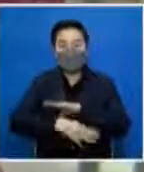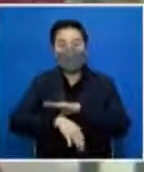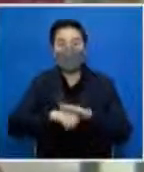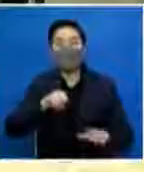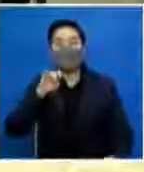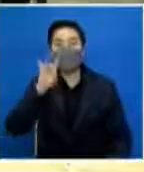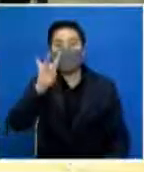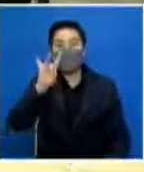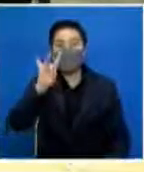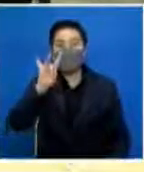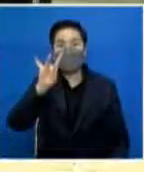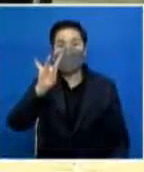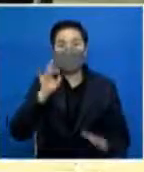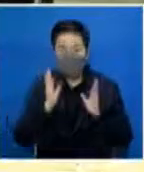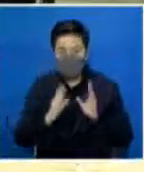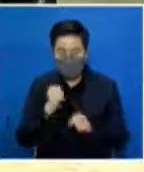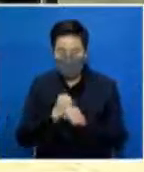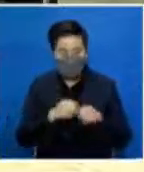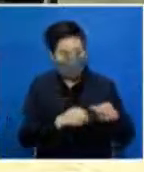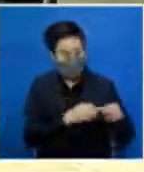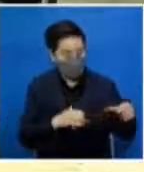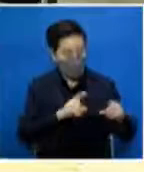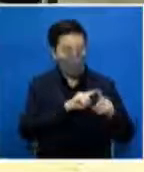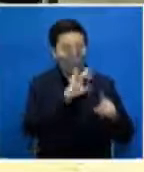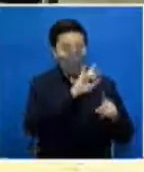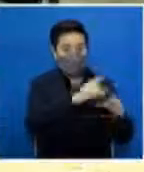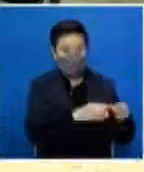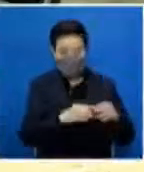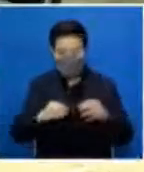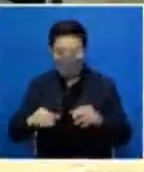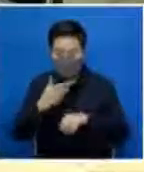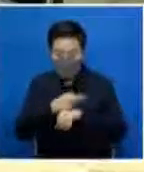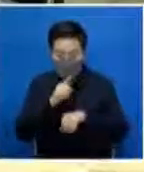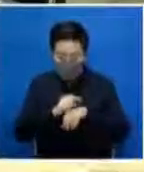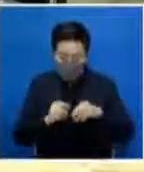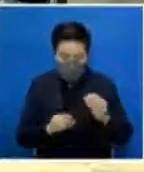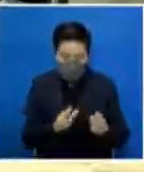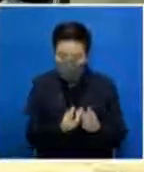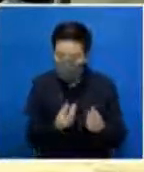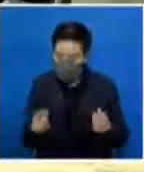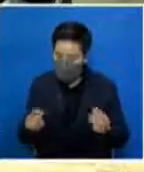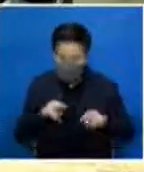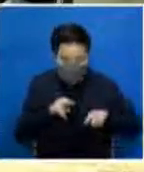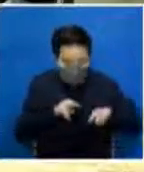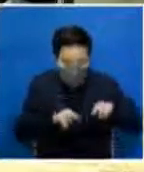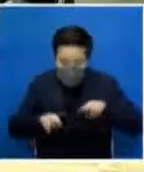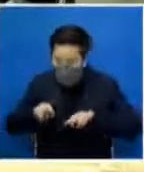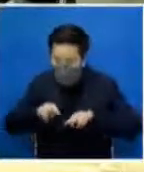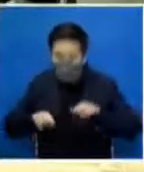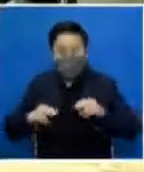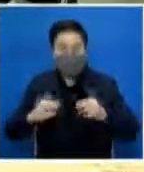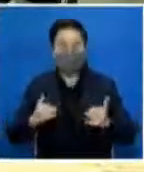8พนักงานนำกล่องลูกบอลหมายเลข8มาให้ประธานกรรมการได้ทำการตรวจสอบค่ะ